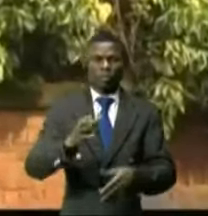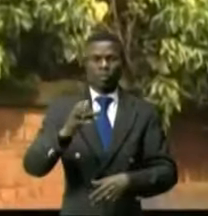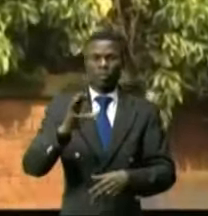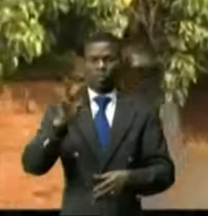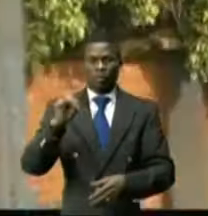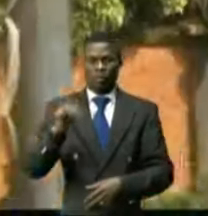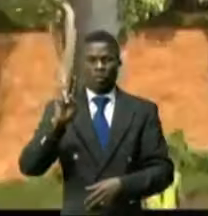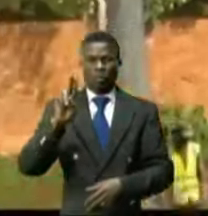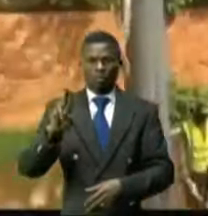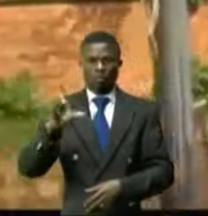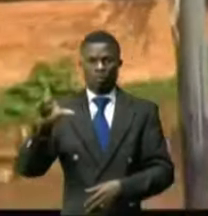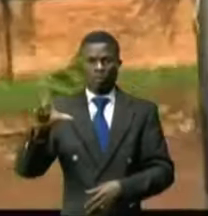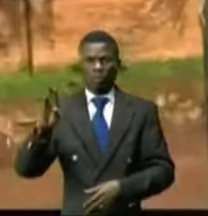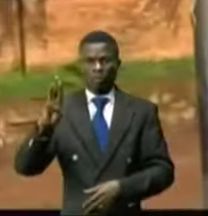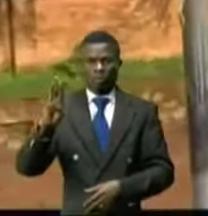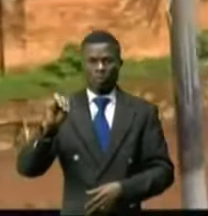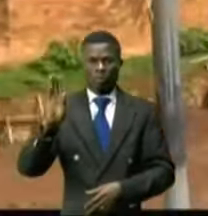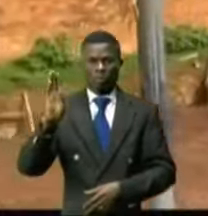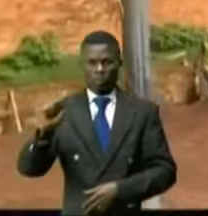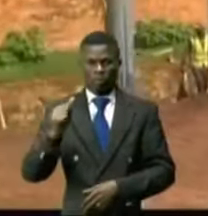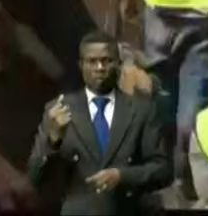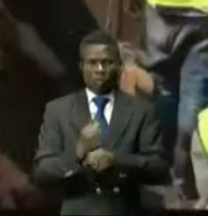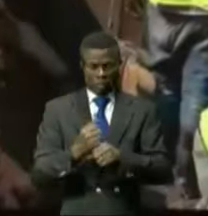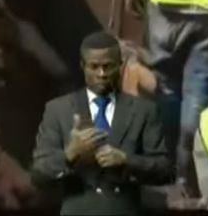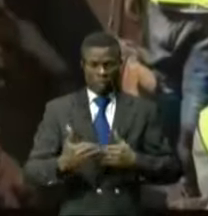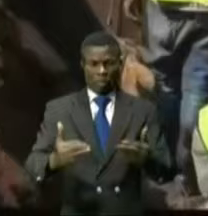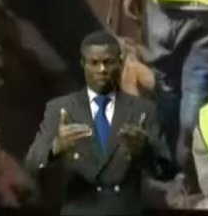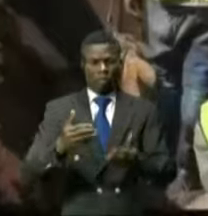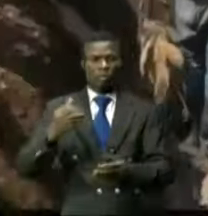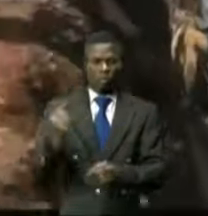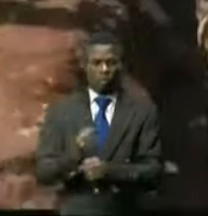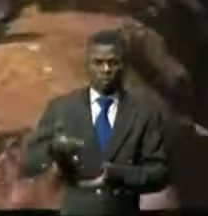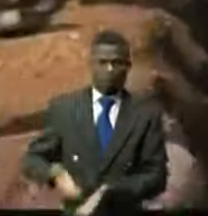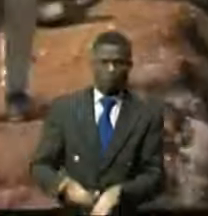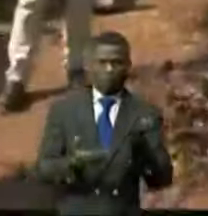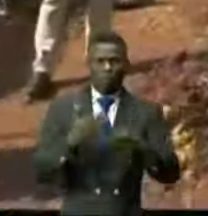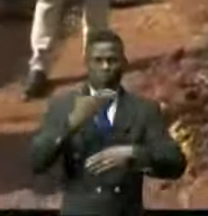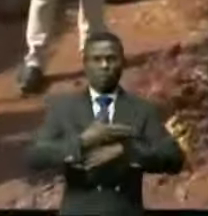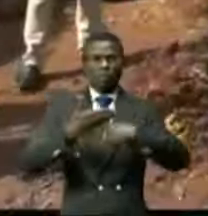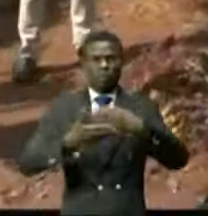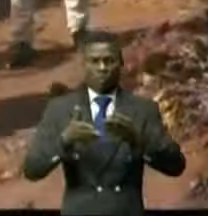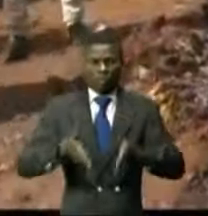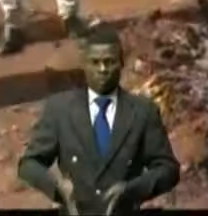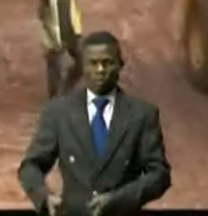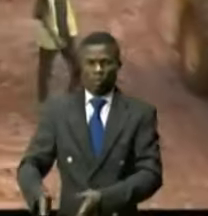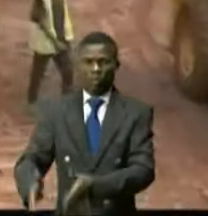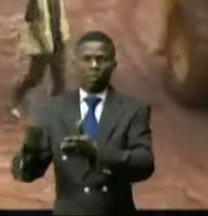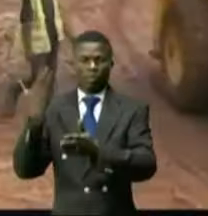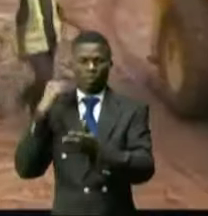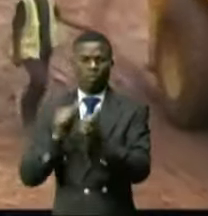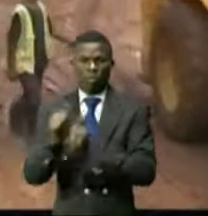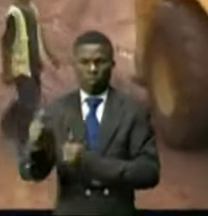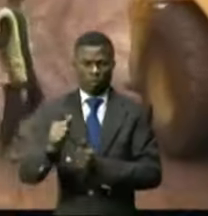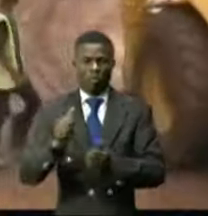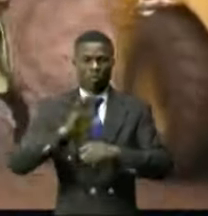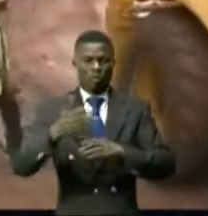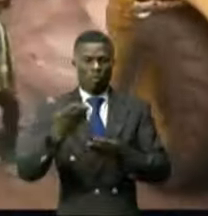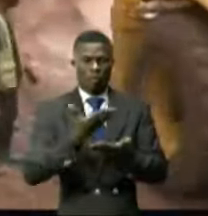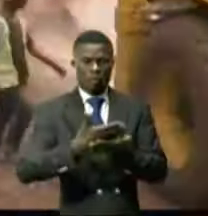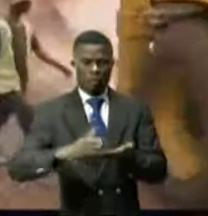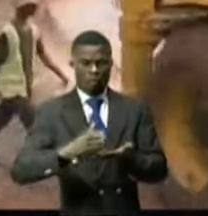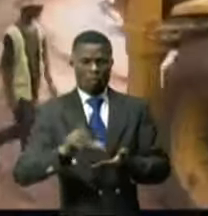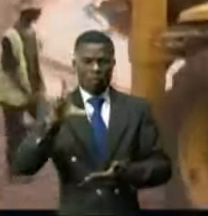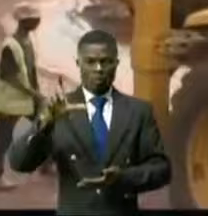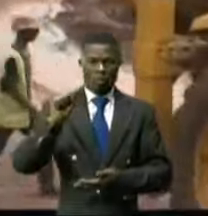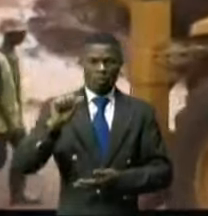en commune d'Ibanda, où se poursuivent les travaux d'assainissement par la construction des caniveaux. Suivra l'étape des avenues du lac